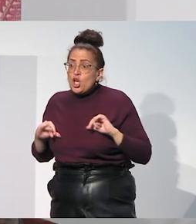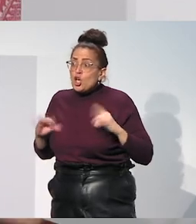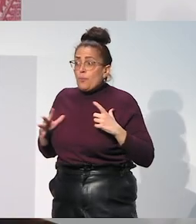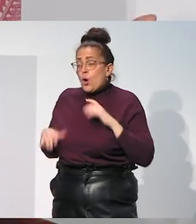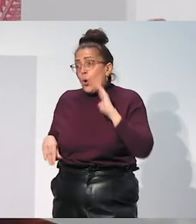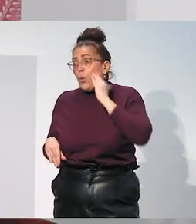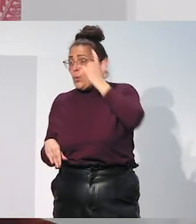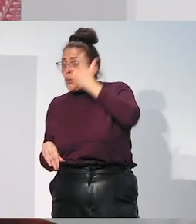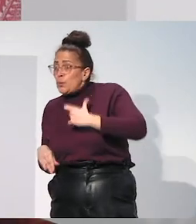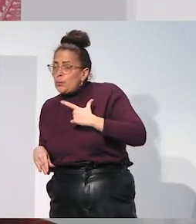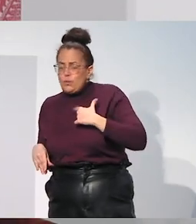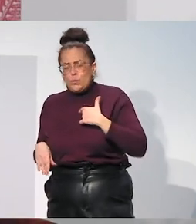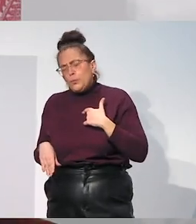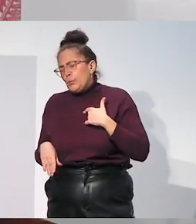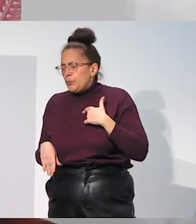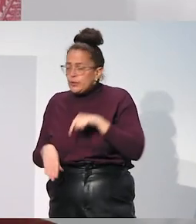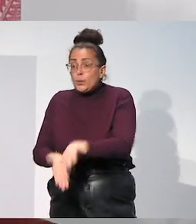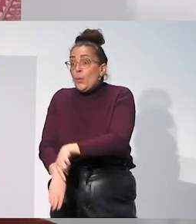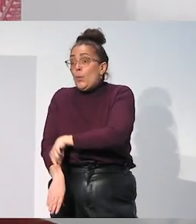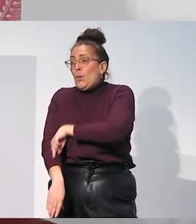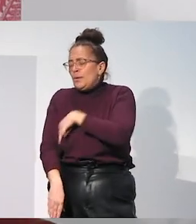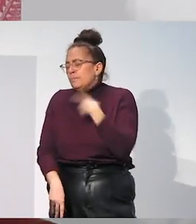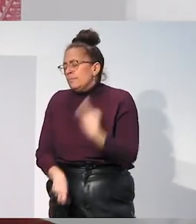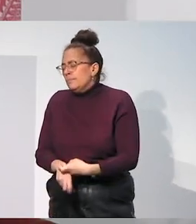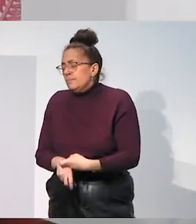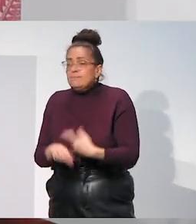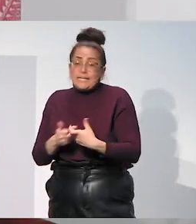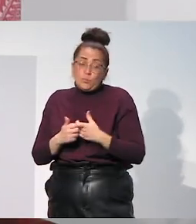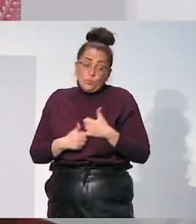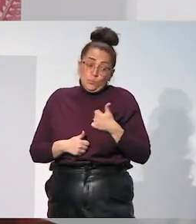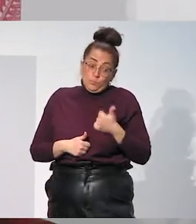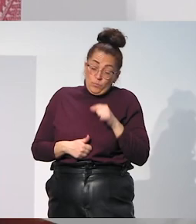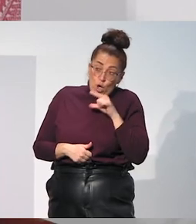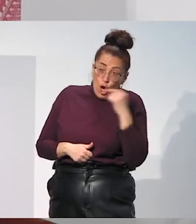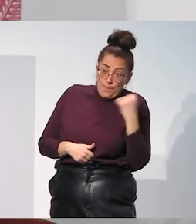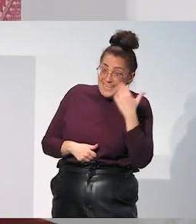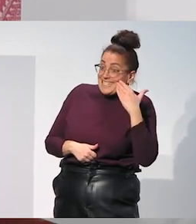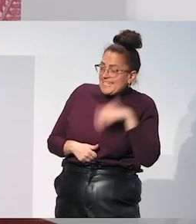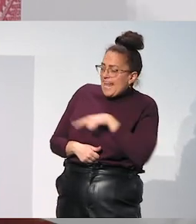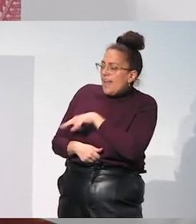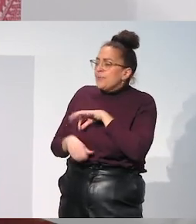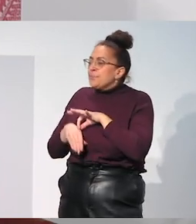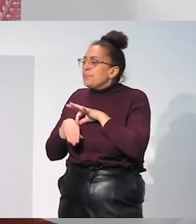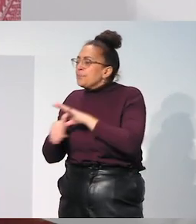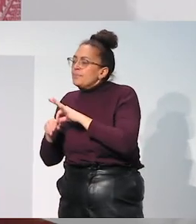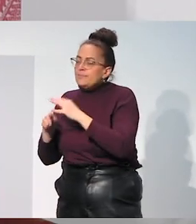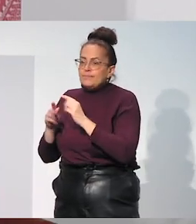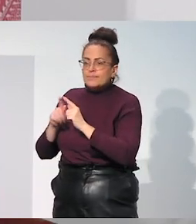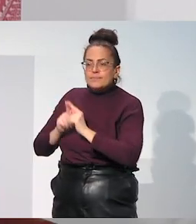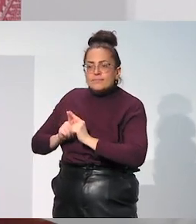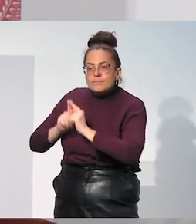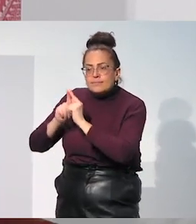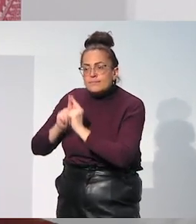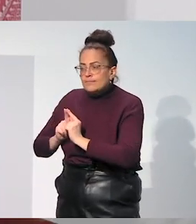extrêmement difficile. Et d'ailleurs, lui est très conscient du fait que quand elle va à la messe avec les trois enfants impeccables,